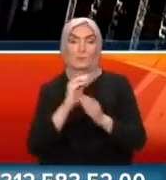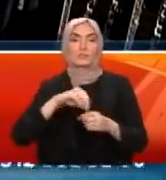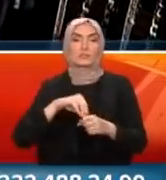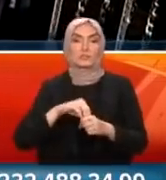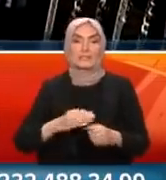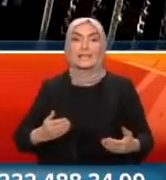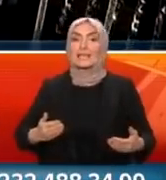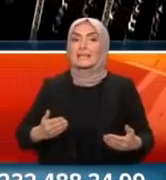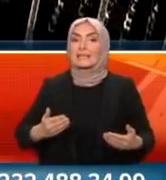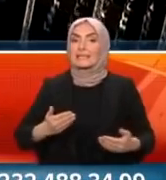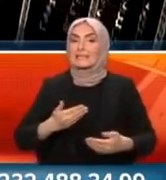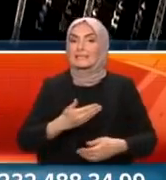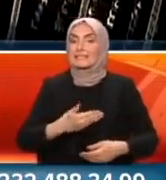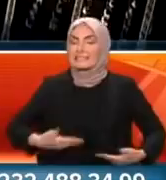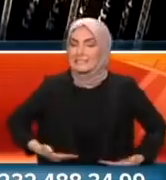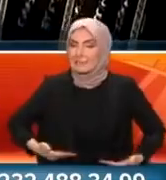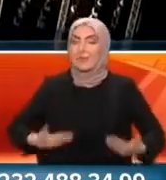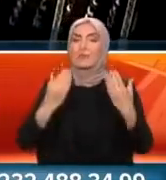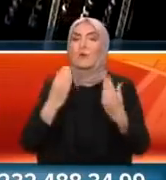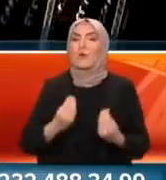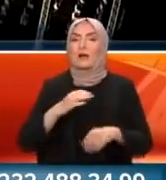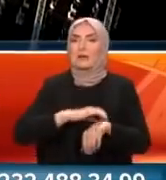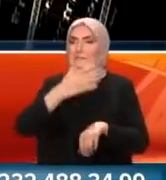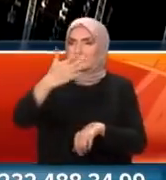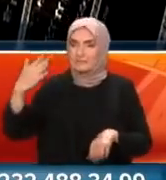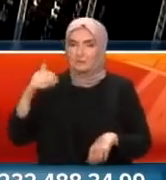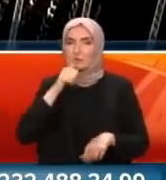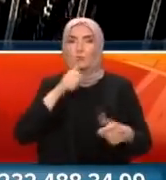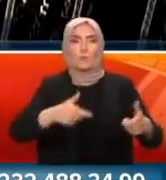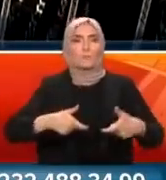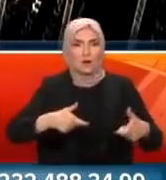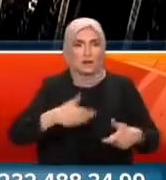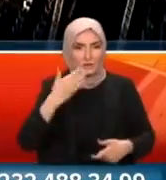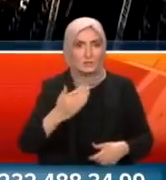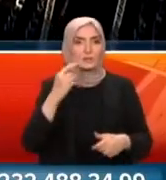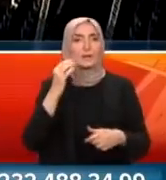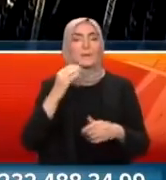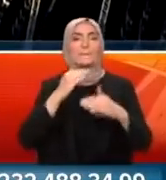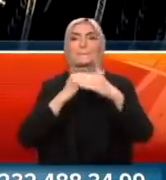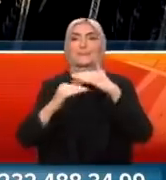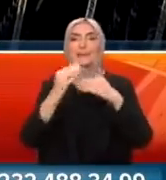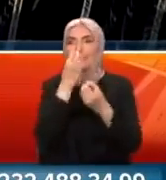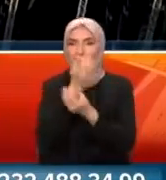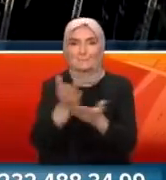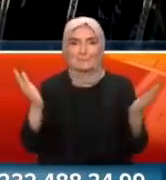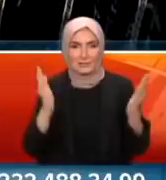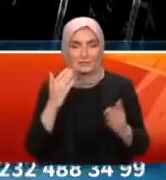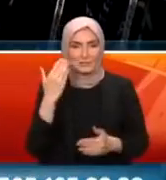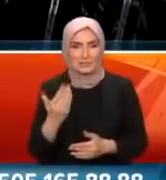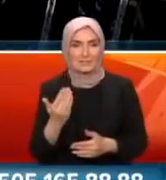hastaneler barajlar sulama Tesisleri millet bahçeleri ulaşım yatırımları